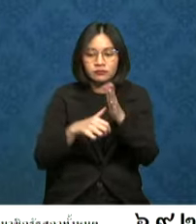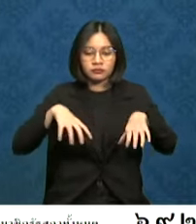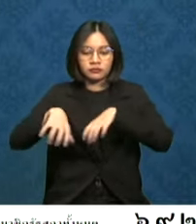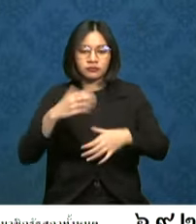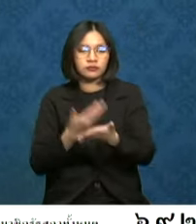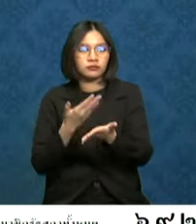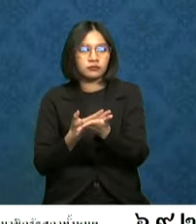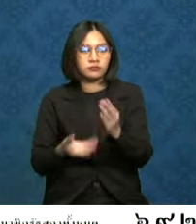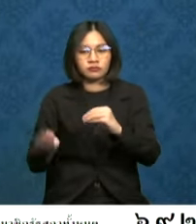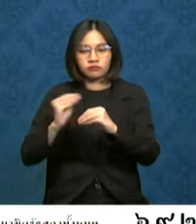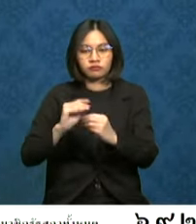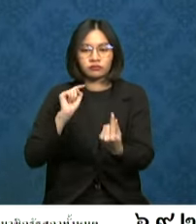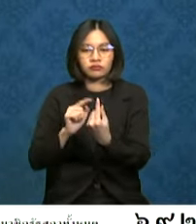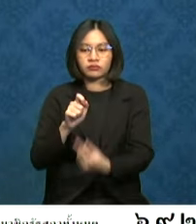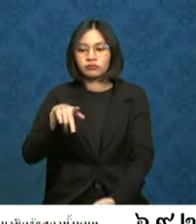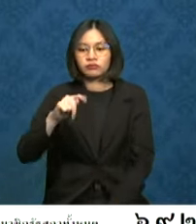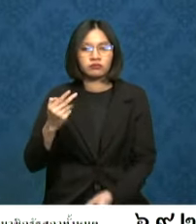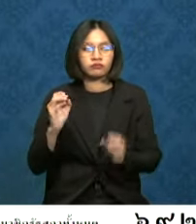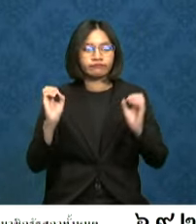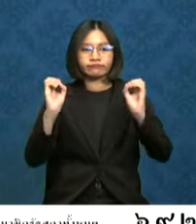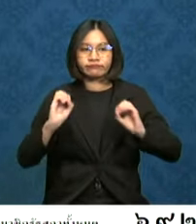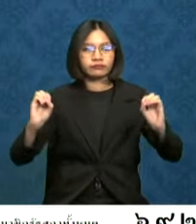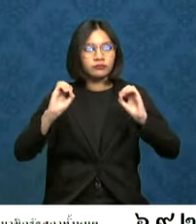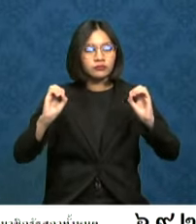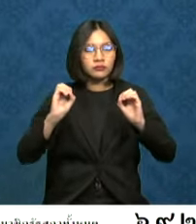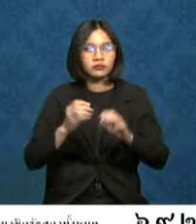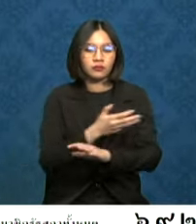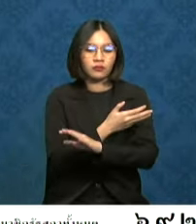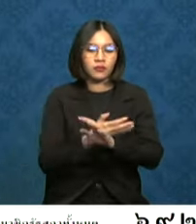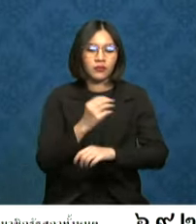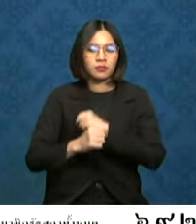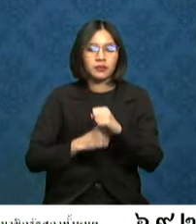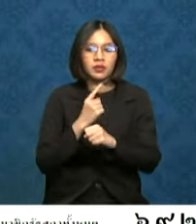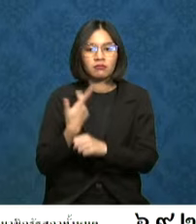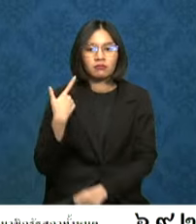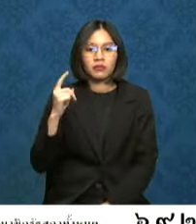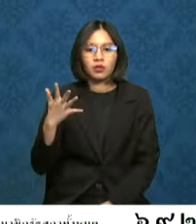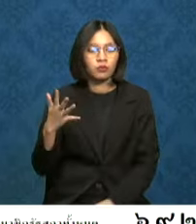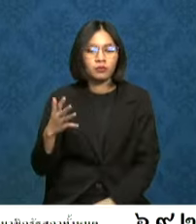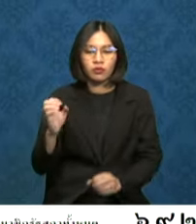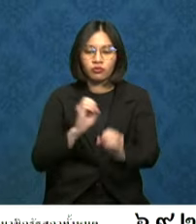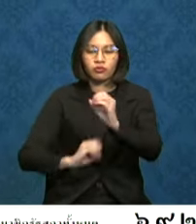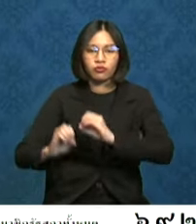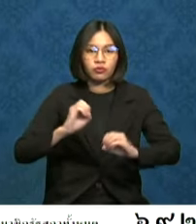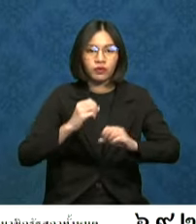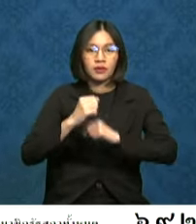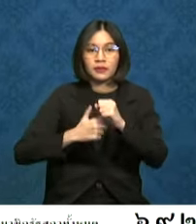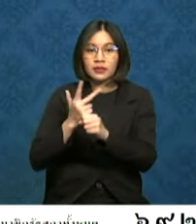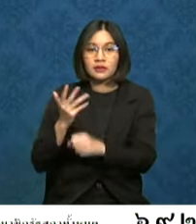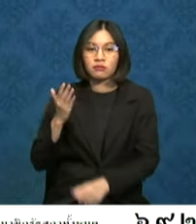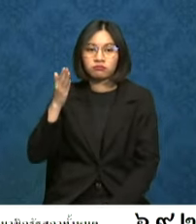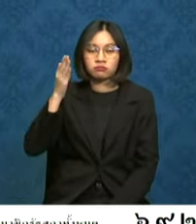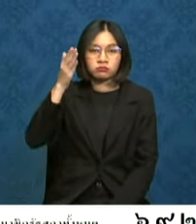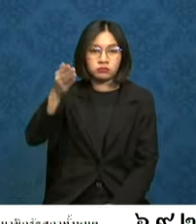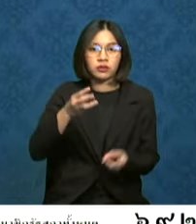สนลายได้เพิ่มให้กบท้องถิเลยมัเป็ 1 ปีที่ 0 เปลาครับและ 3 ปีต่อจากนี้ครับ